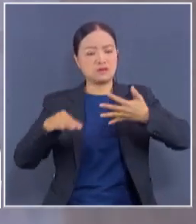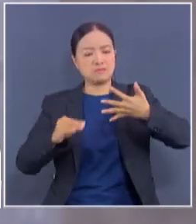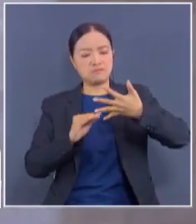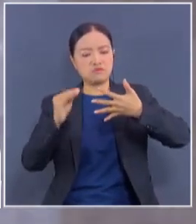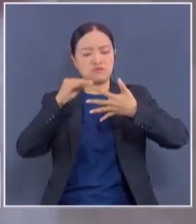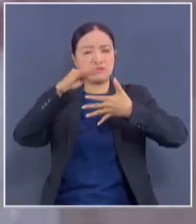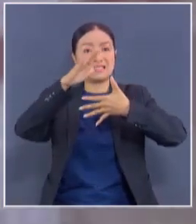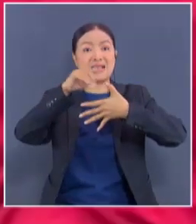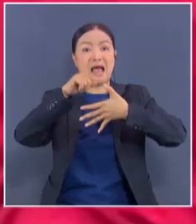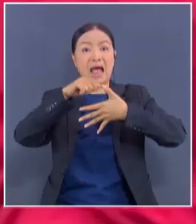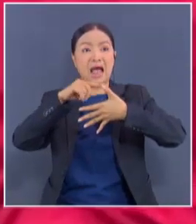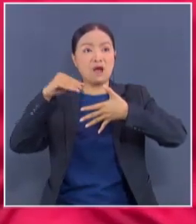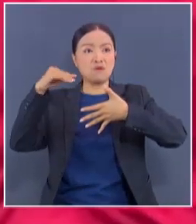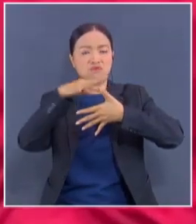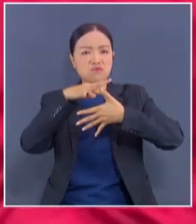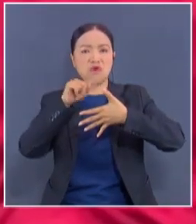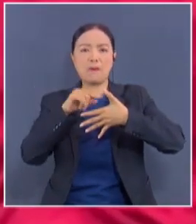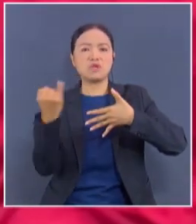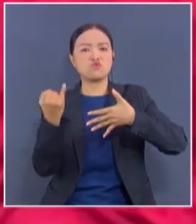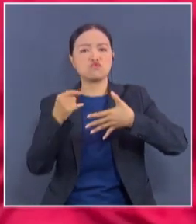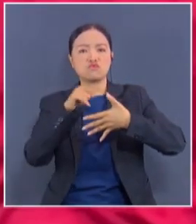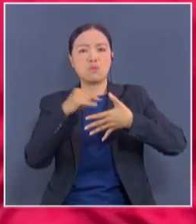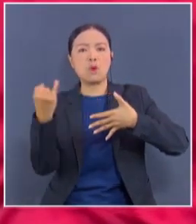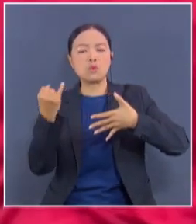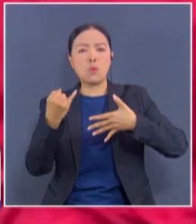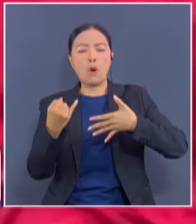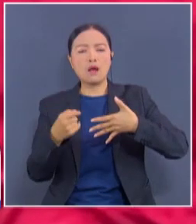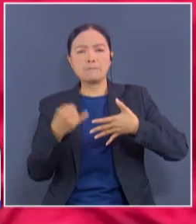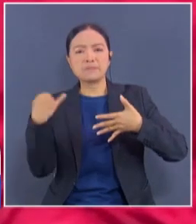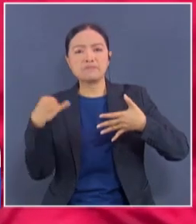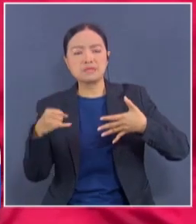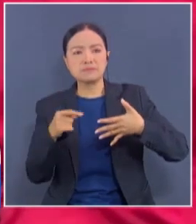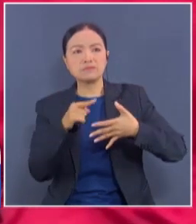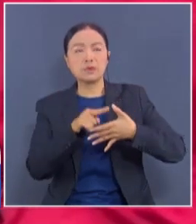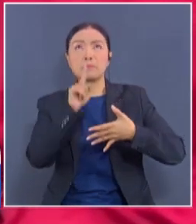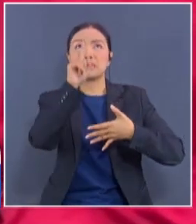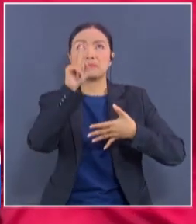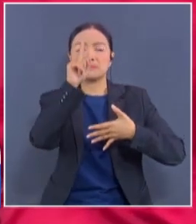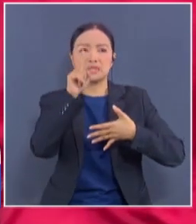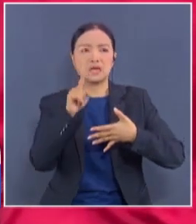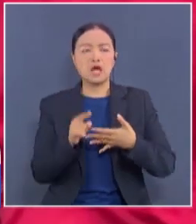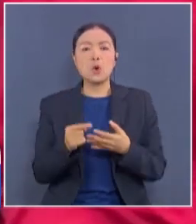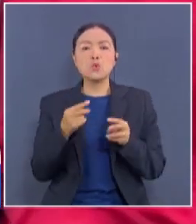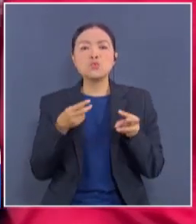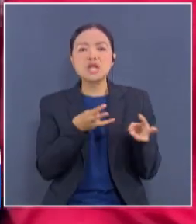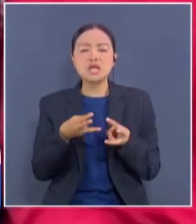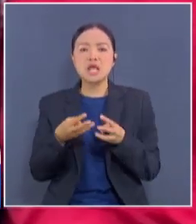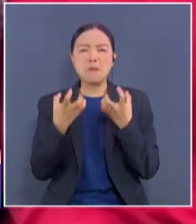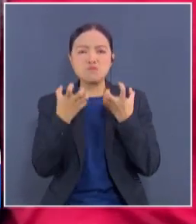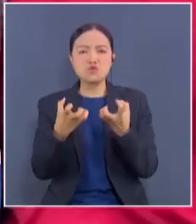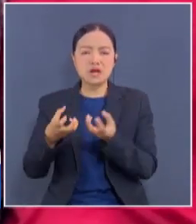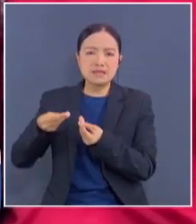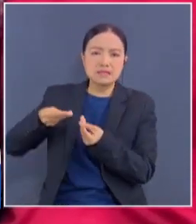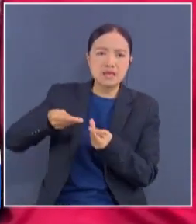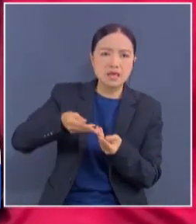ค่ะ อยู่ในช่วงการเทปูนนะครับอยู่ในช่วงการเทปูนซึ่งเป็นพื้นเนี่ยพื้นชั้น5นะครับระหว่างเท